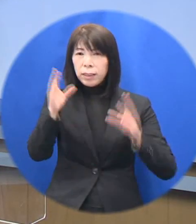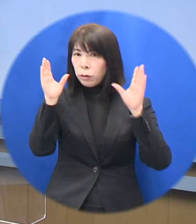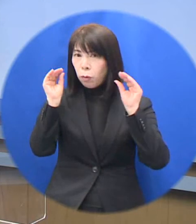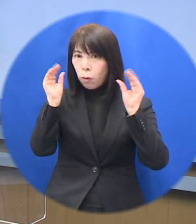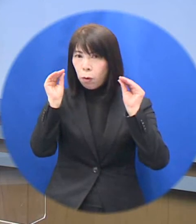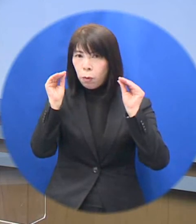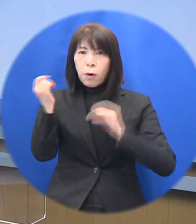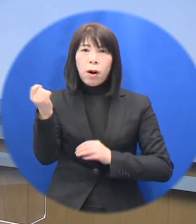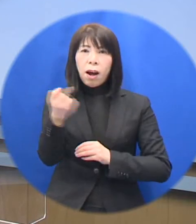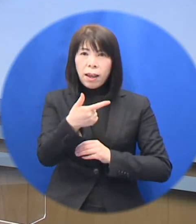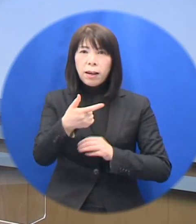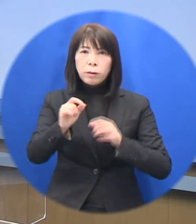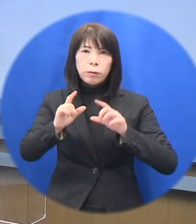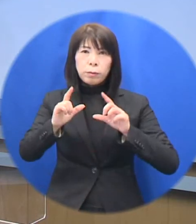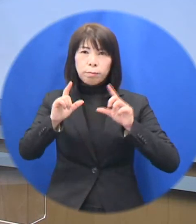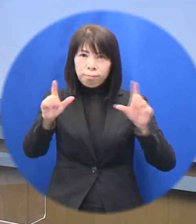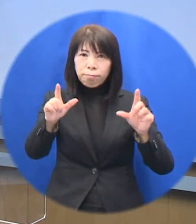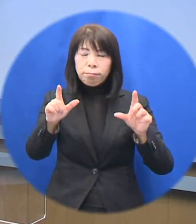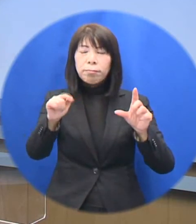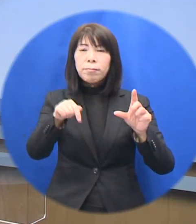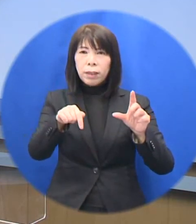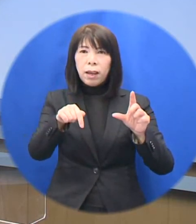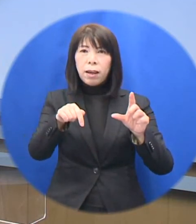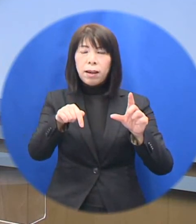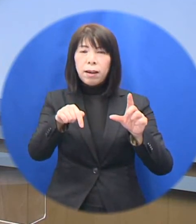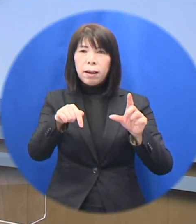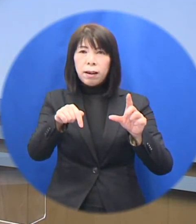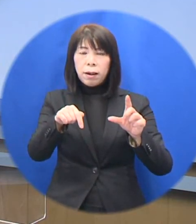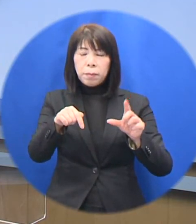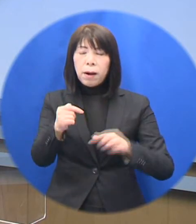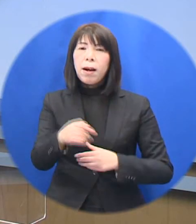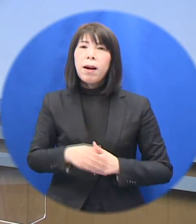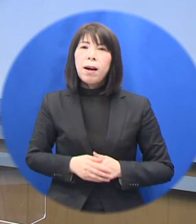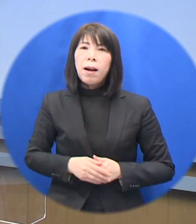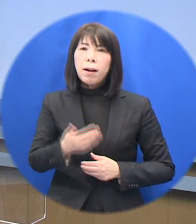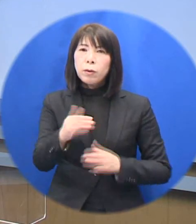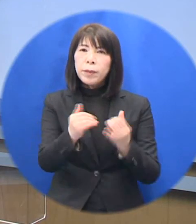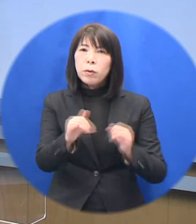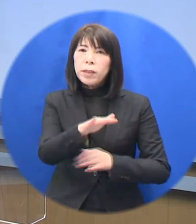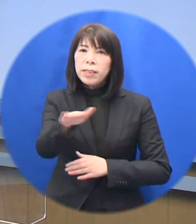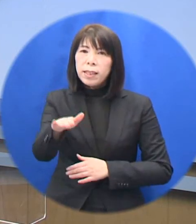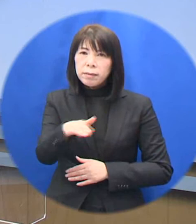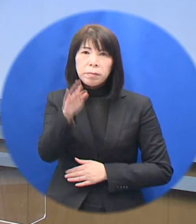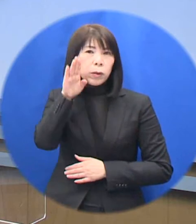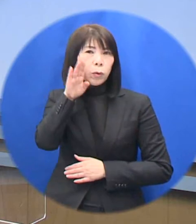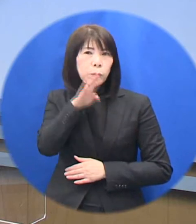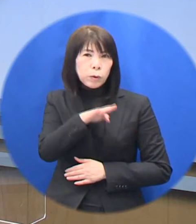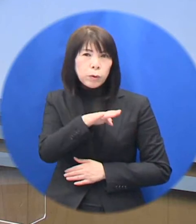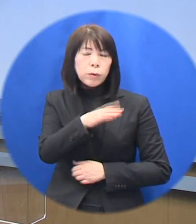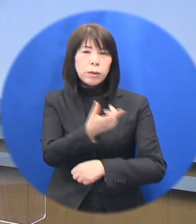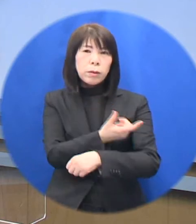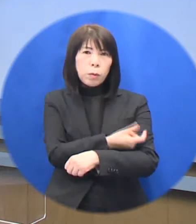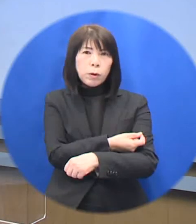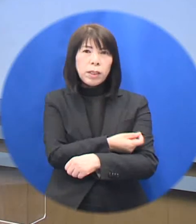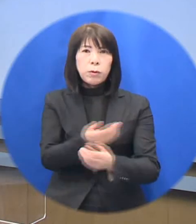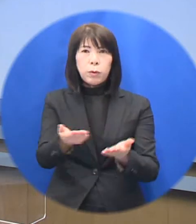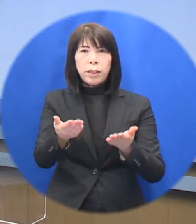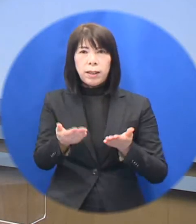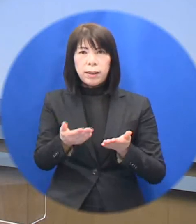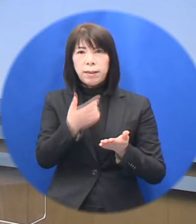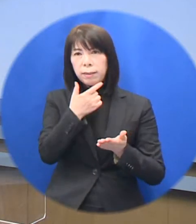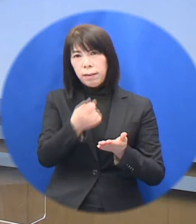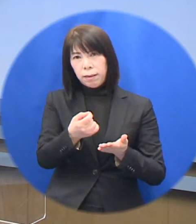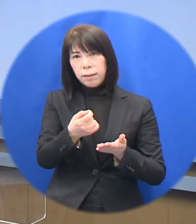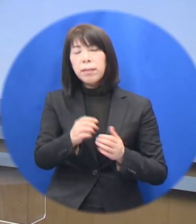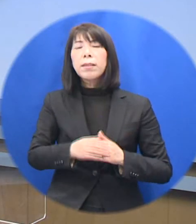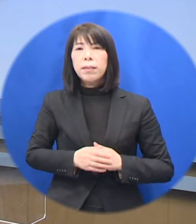早くご提供させていただいて、でなるだけですね区民の皆さんにスムーズに予防接種を受けていただくということ